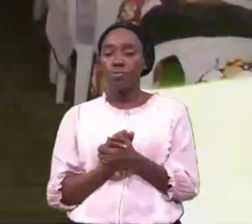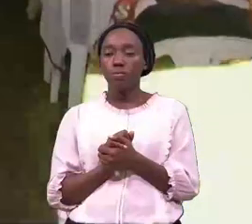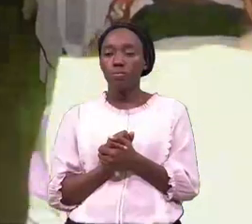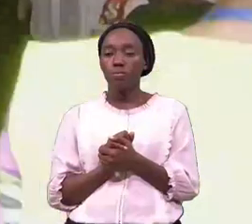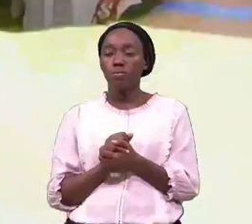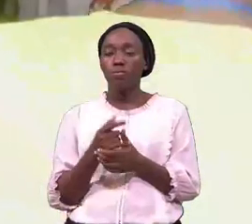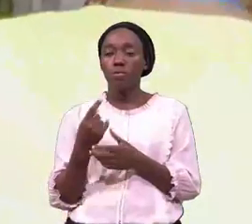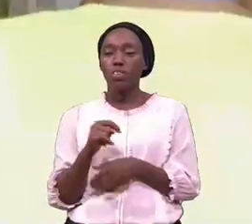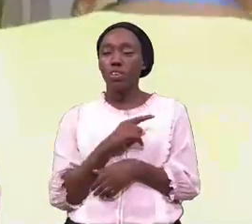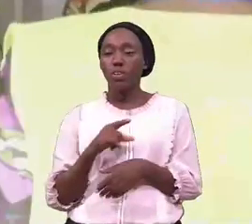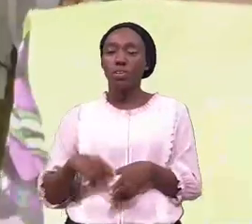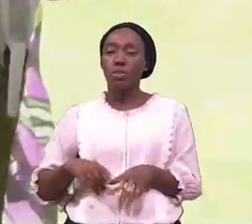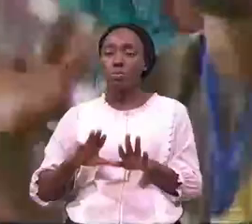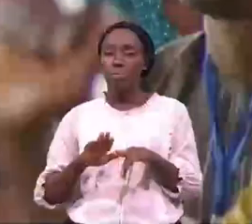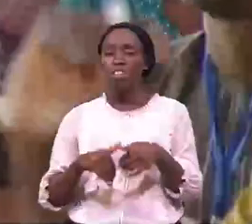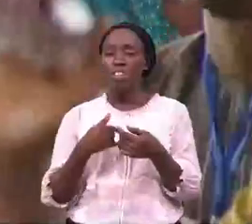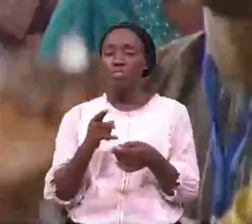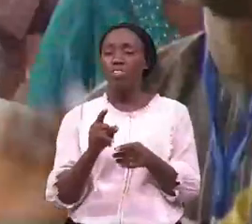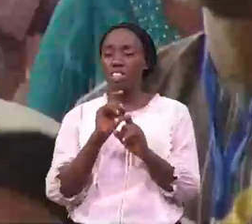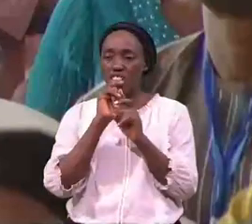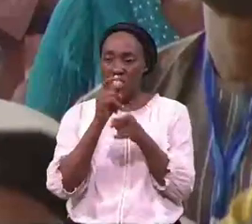ne peut pas avoir d'interprétation.